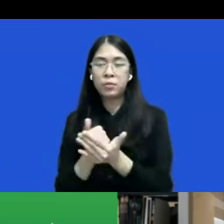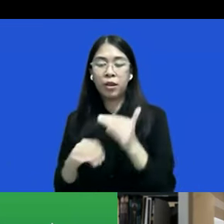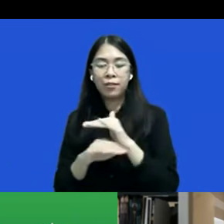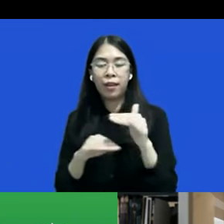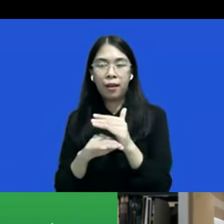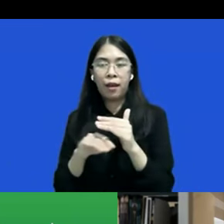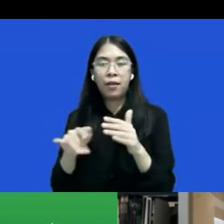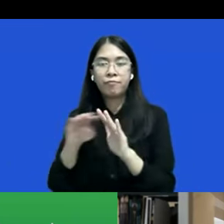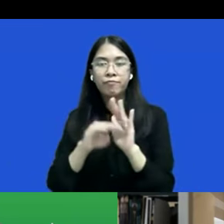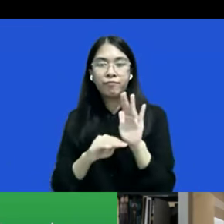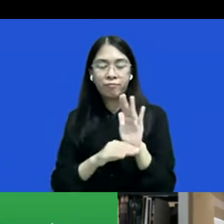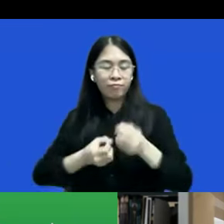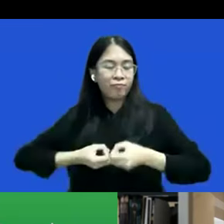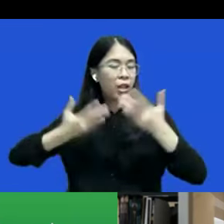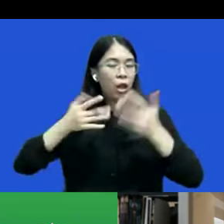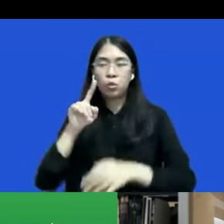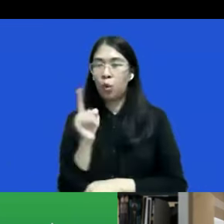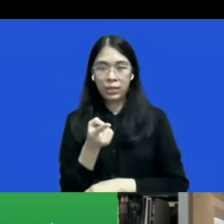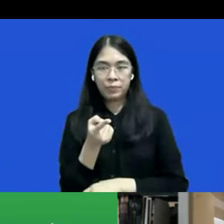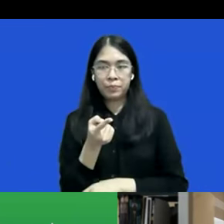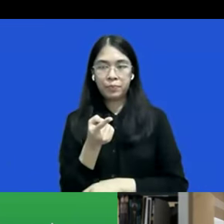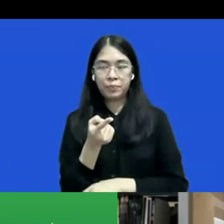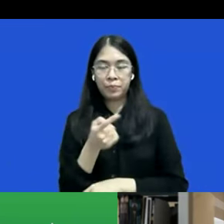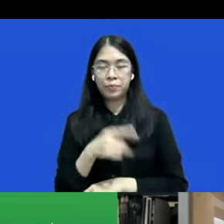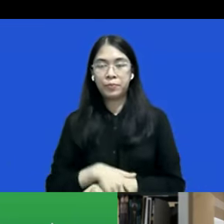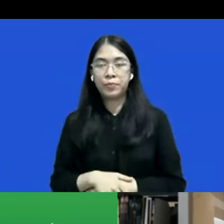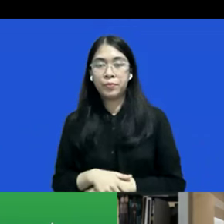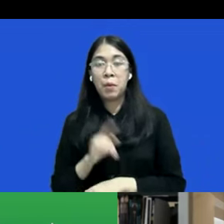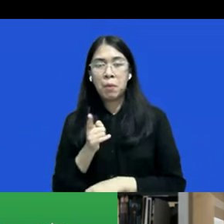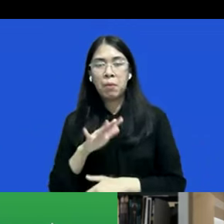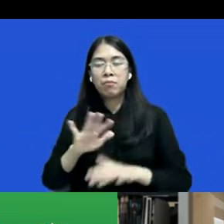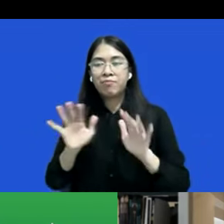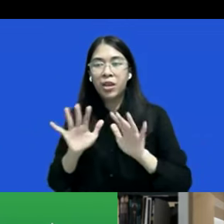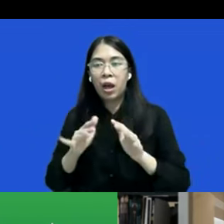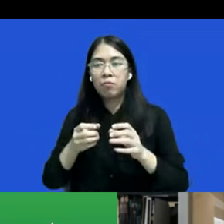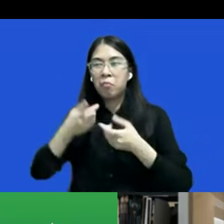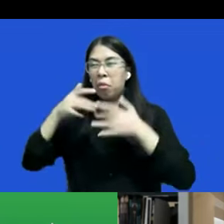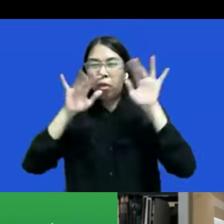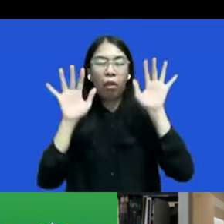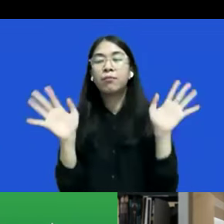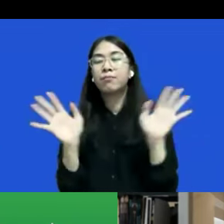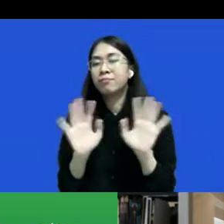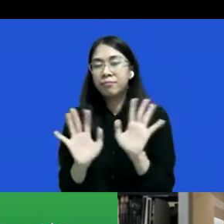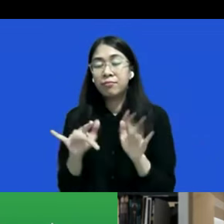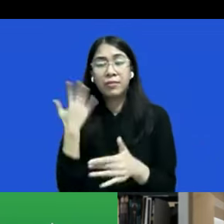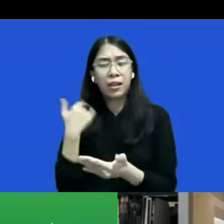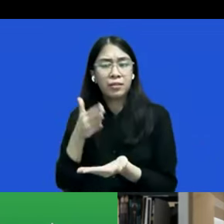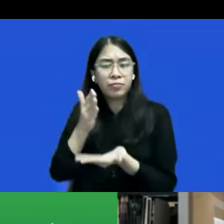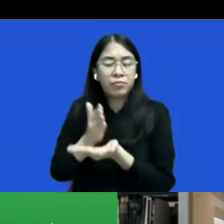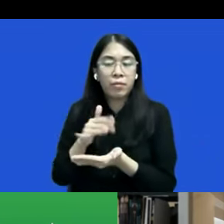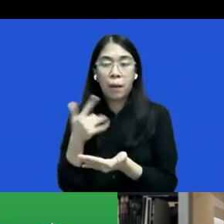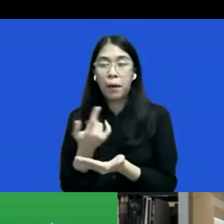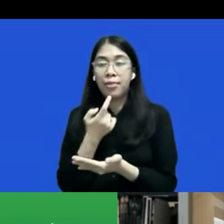diatur secara secara jelas parameternya sehingga tidak dilakukan secara serampangan, karena seperti yang saya tegaskan ini berkenaan